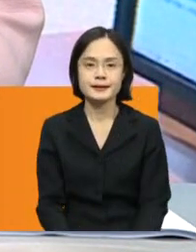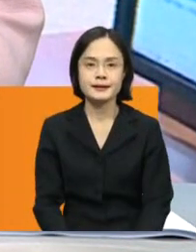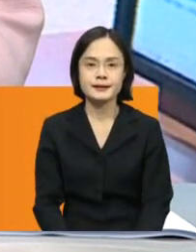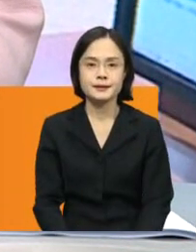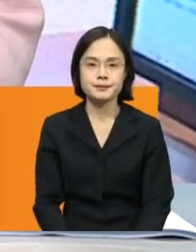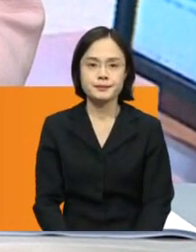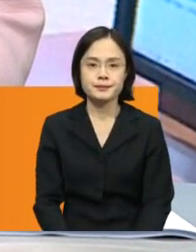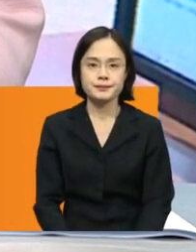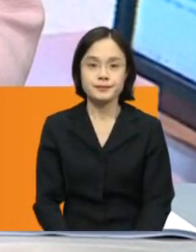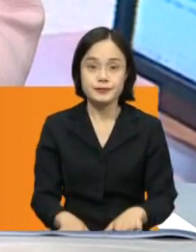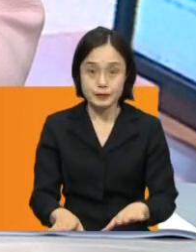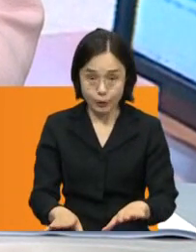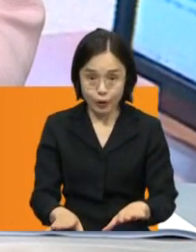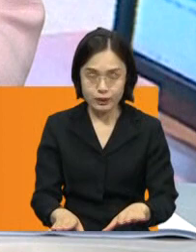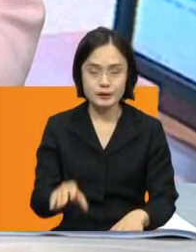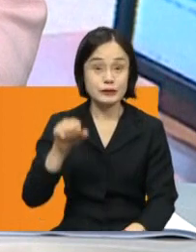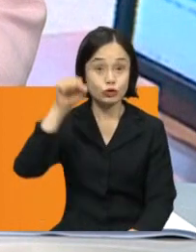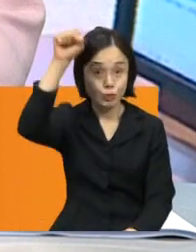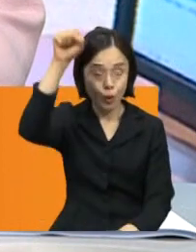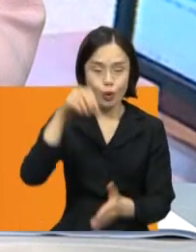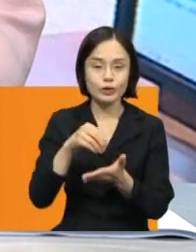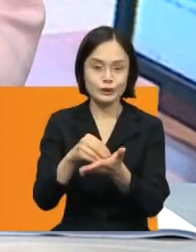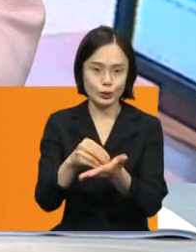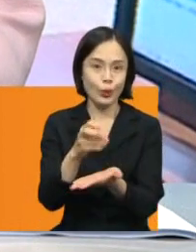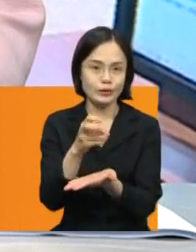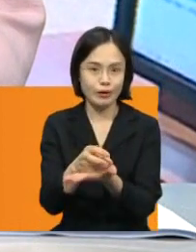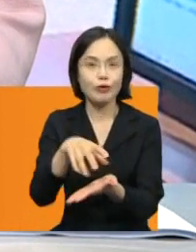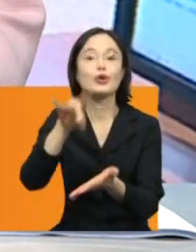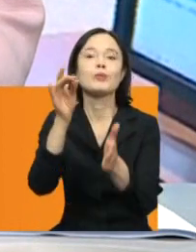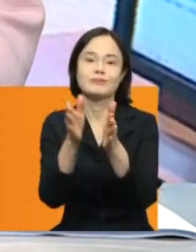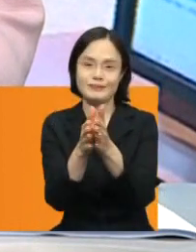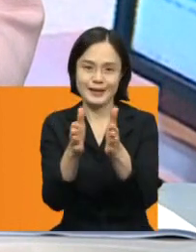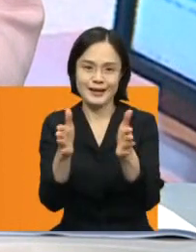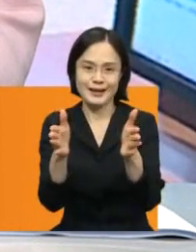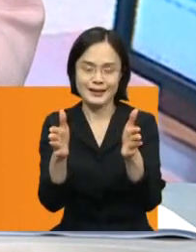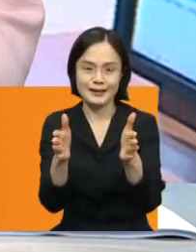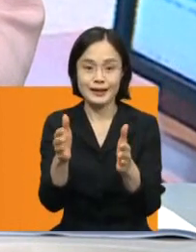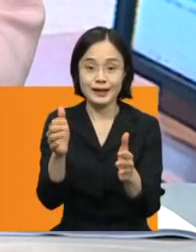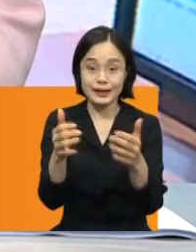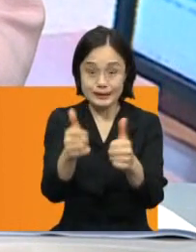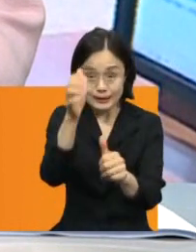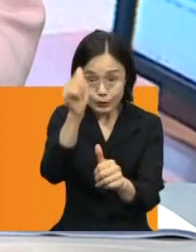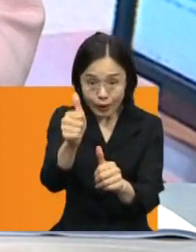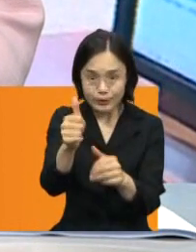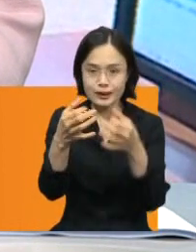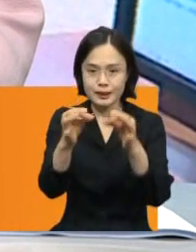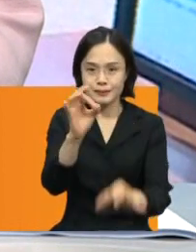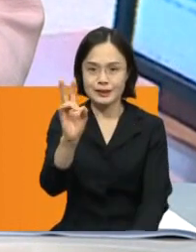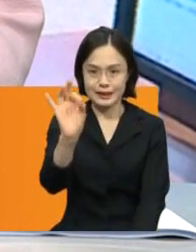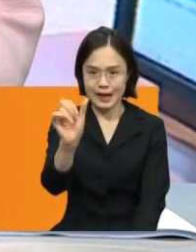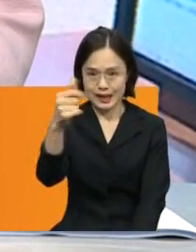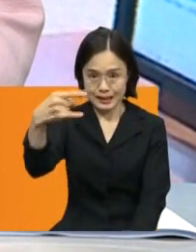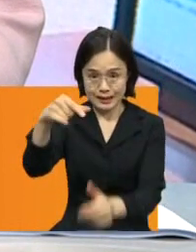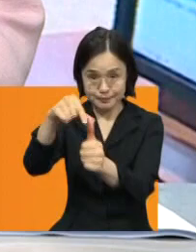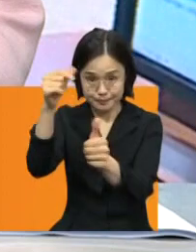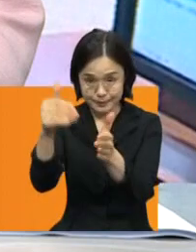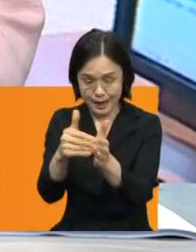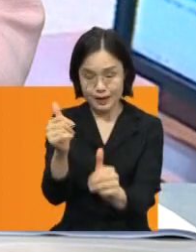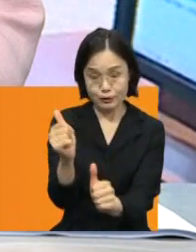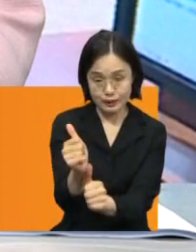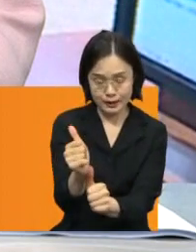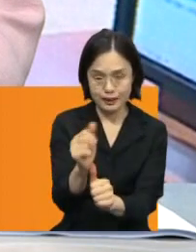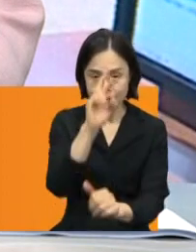처음으로 후보 등록제를 도입했는데요 의장은 재선의 김양희 의원이 부의장은 삼선의 박경희 의원이